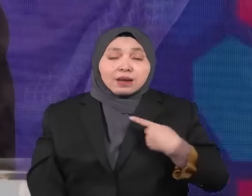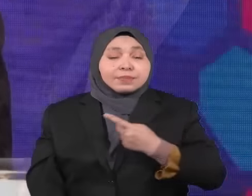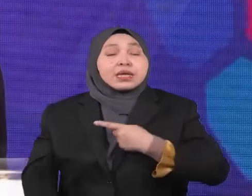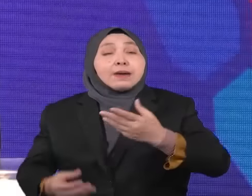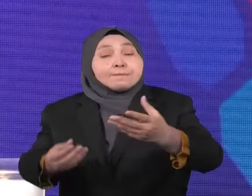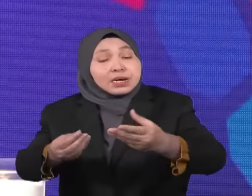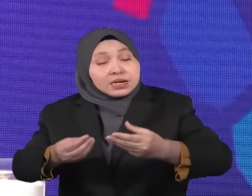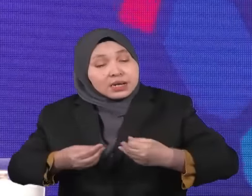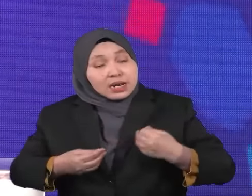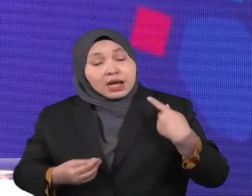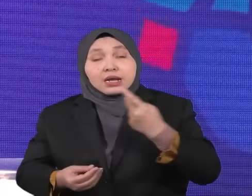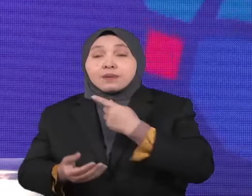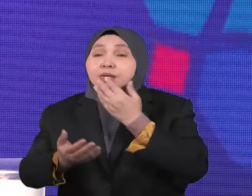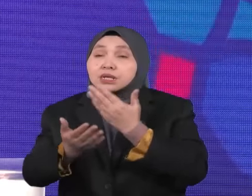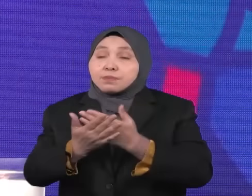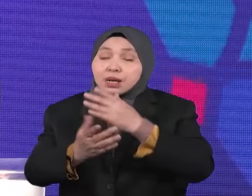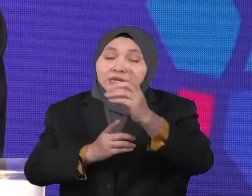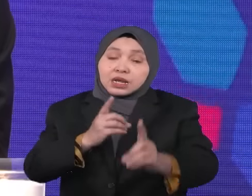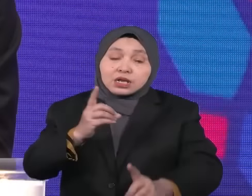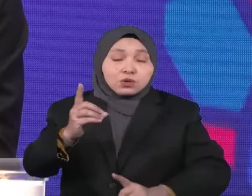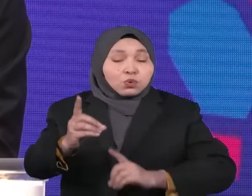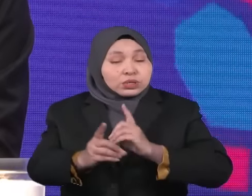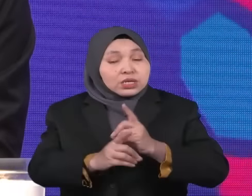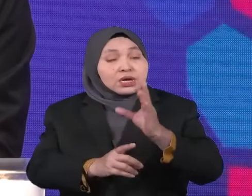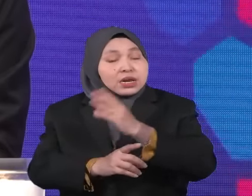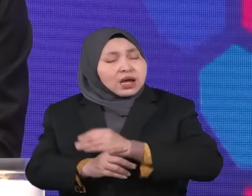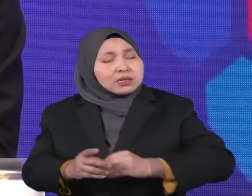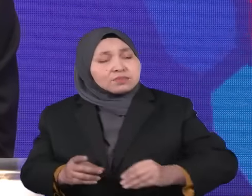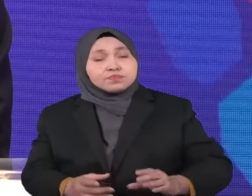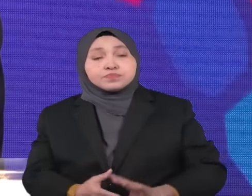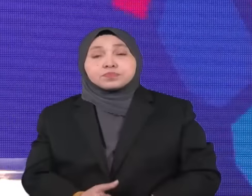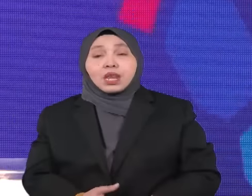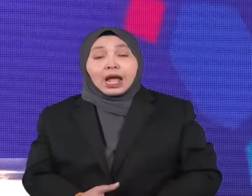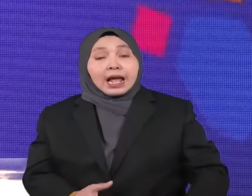atina fid dunya hasanah,